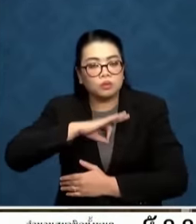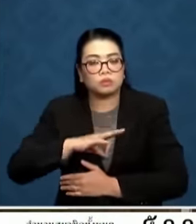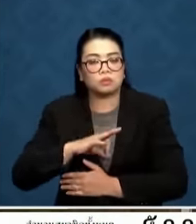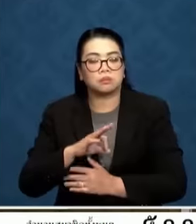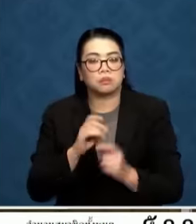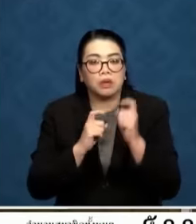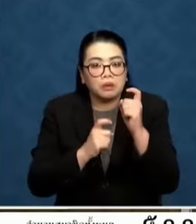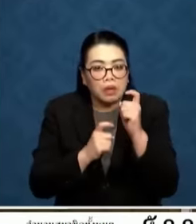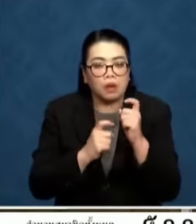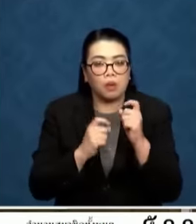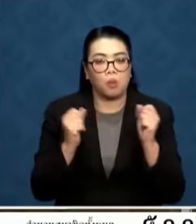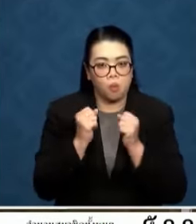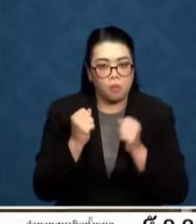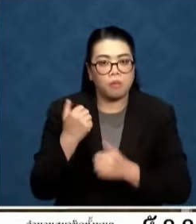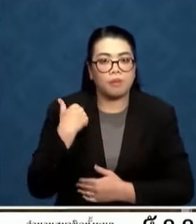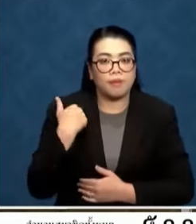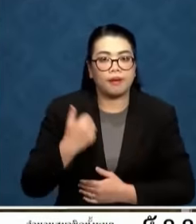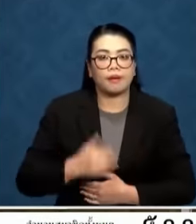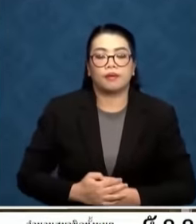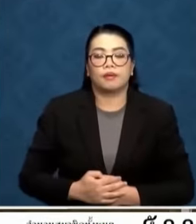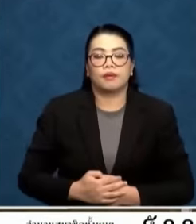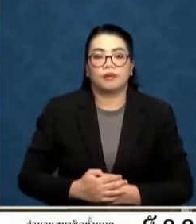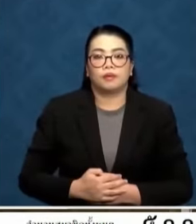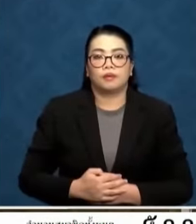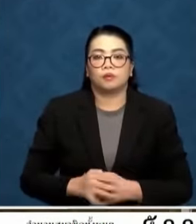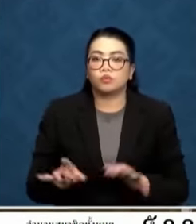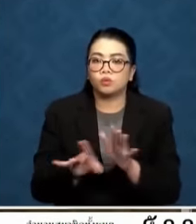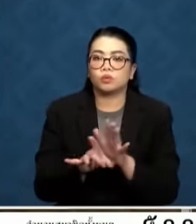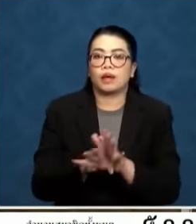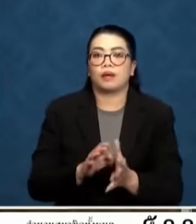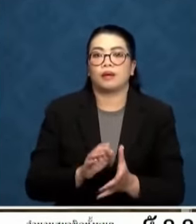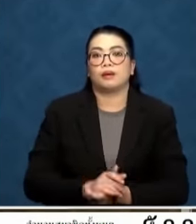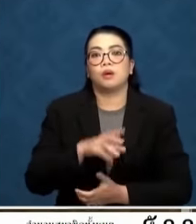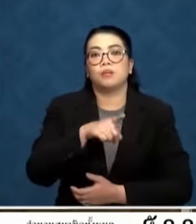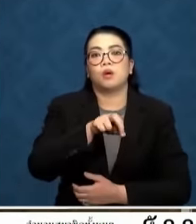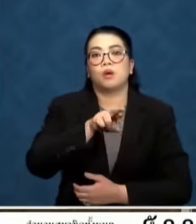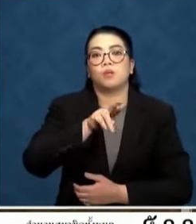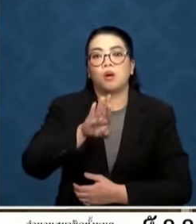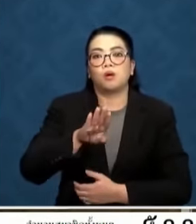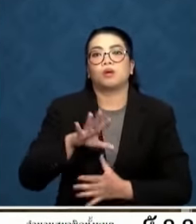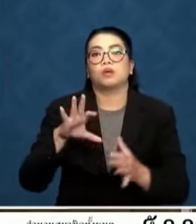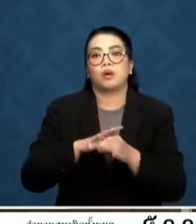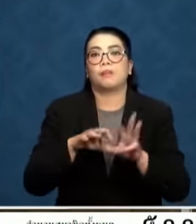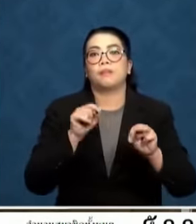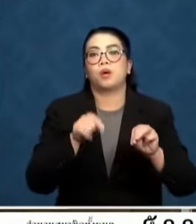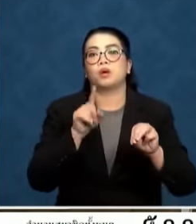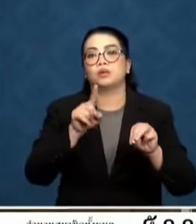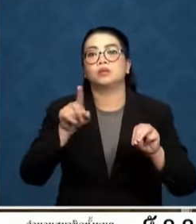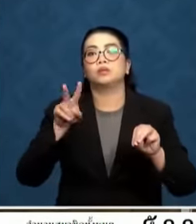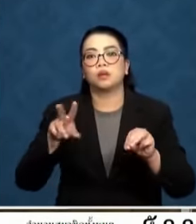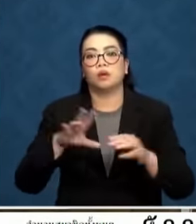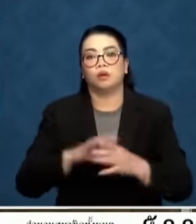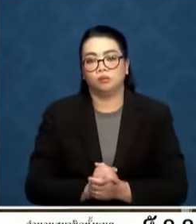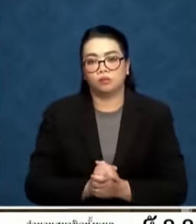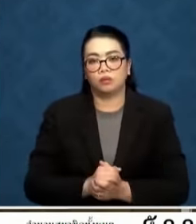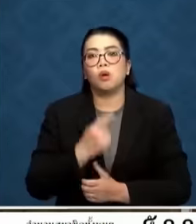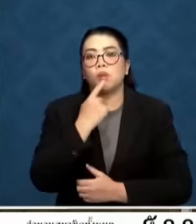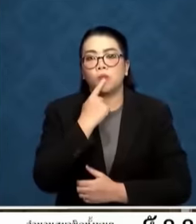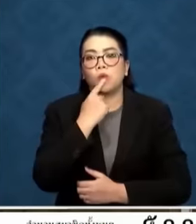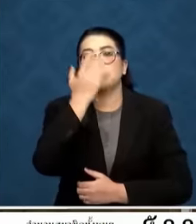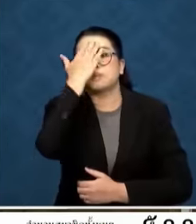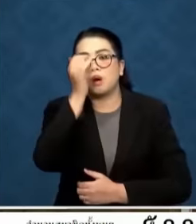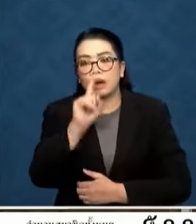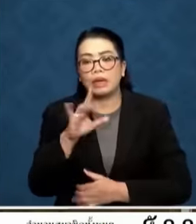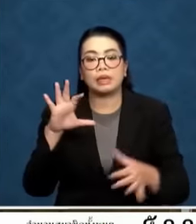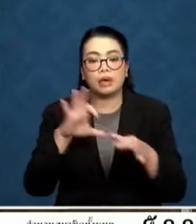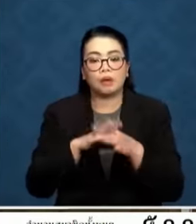และสุดท้ายครับเรื่องพระราชบัญญัตินิรโทษกรรมที่พูดเนี่ยกราบเรียนท่านประธานก่อนเลยครับไม่